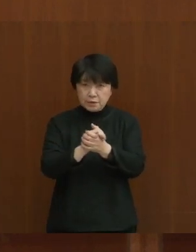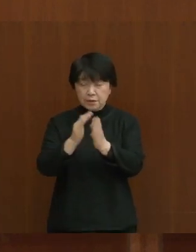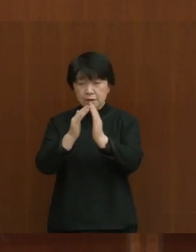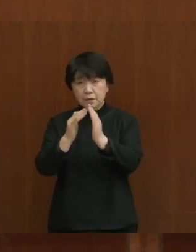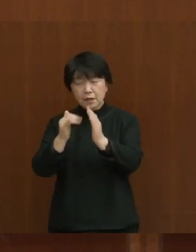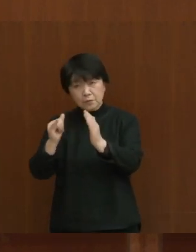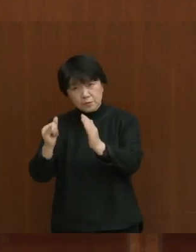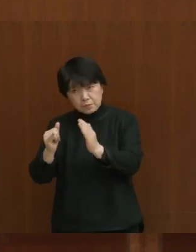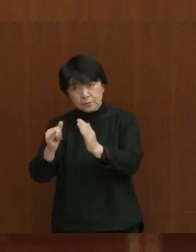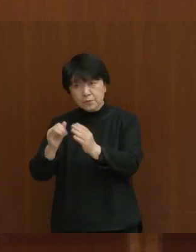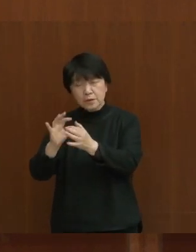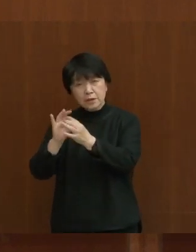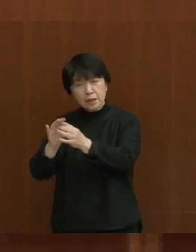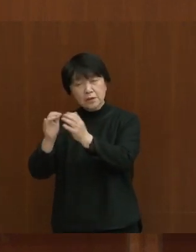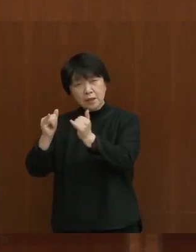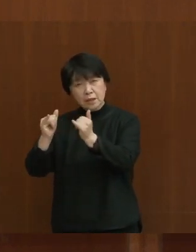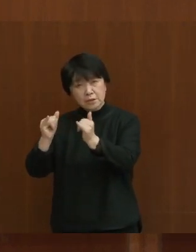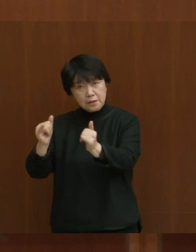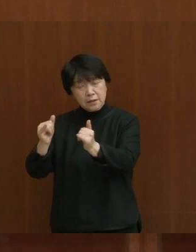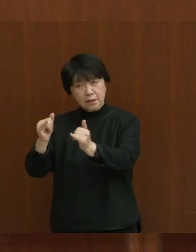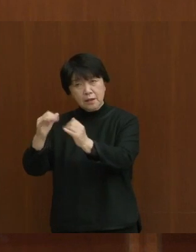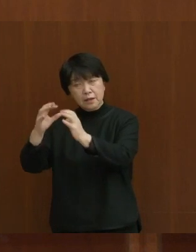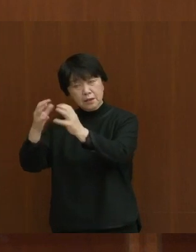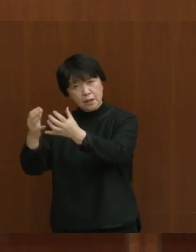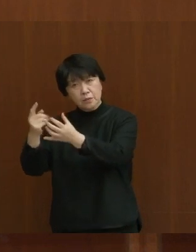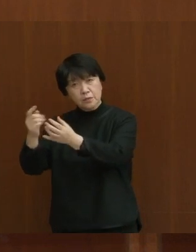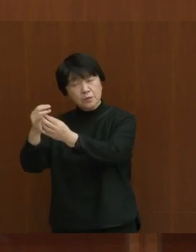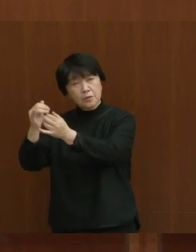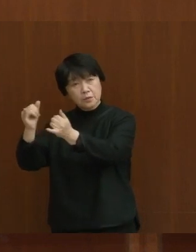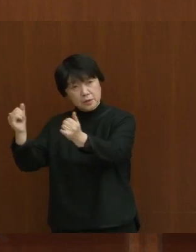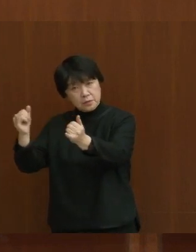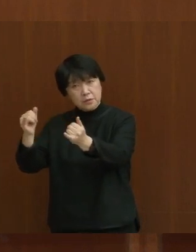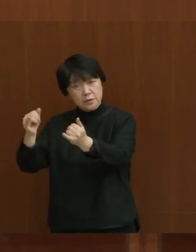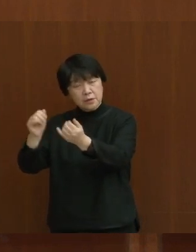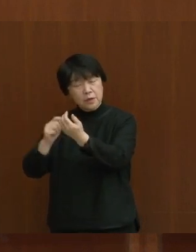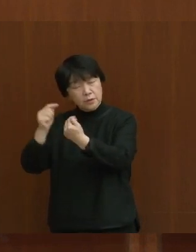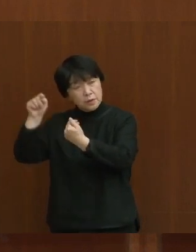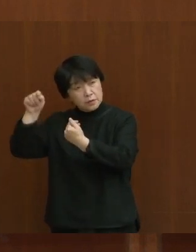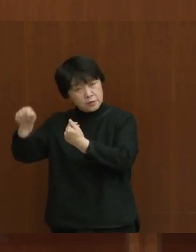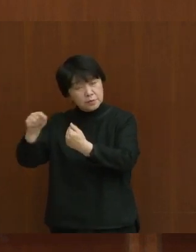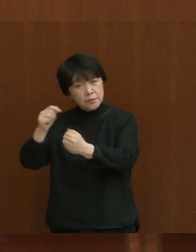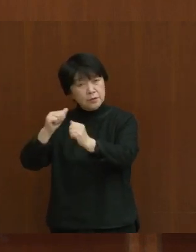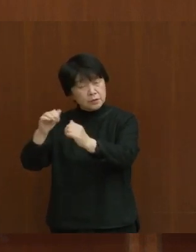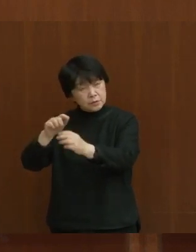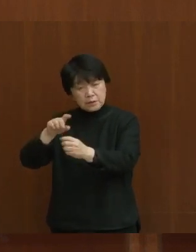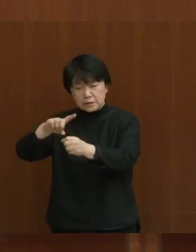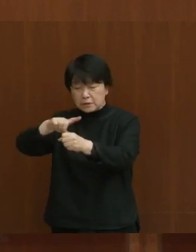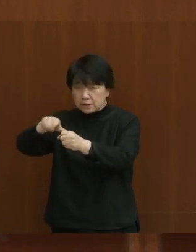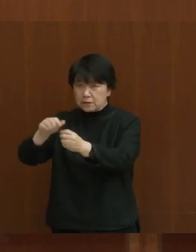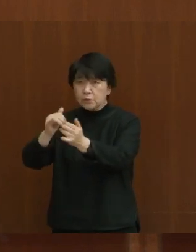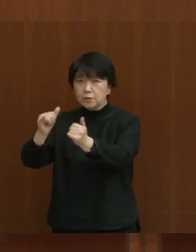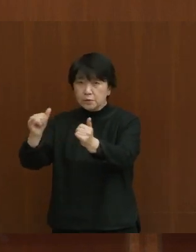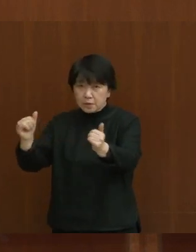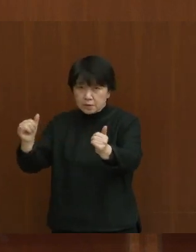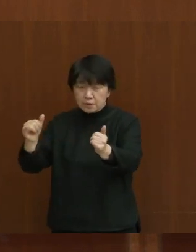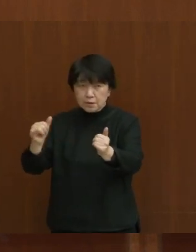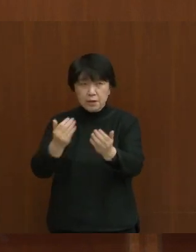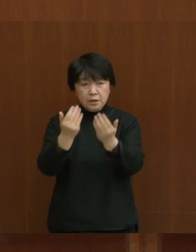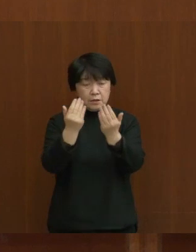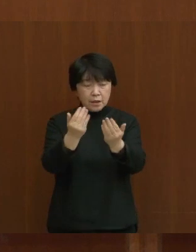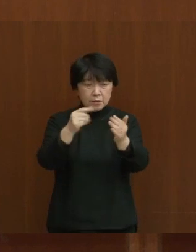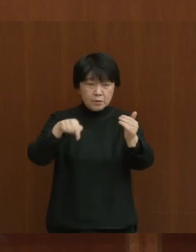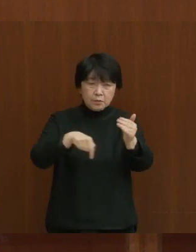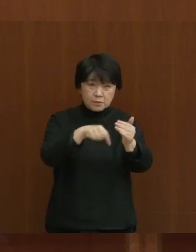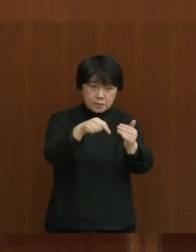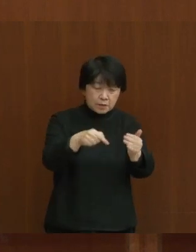者、留学先の関係者、インターンシップ先の企業や地域の方々、そして学内の教職